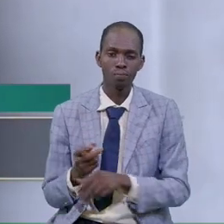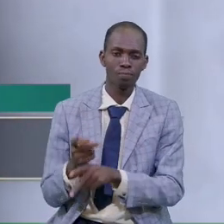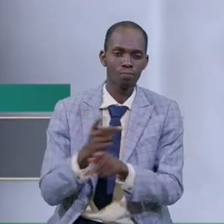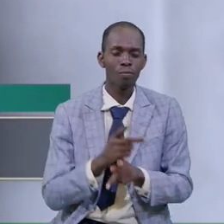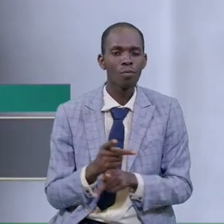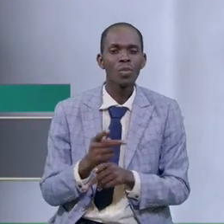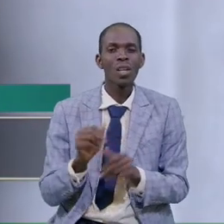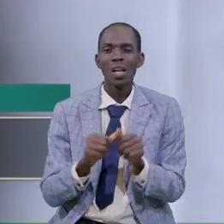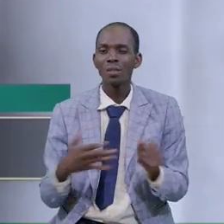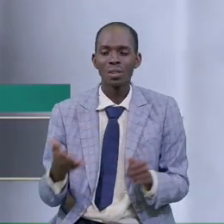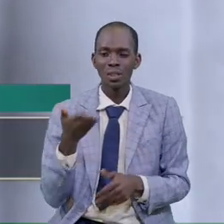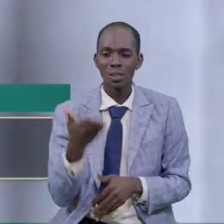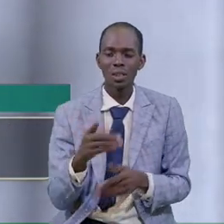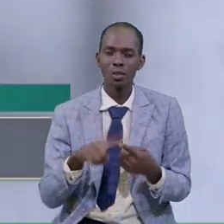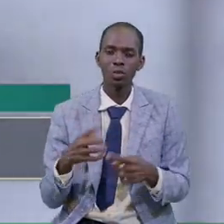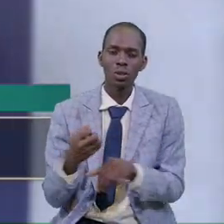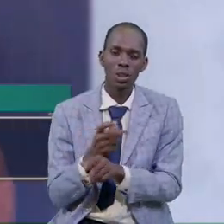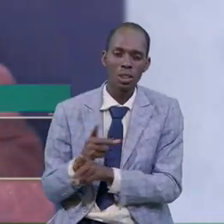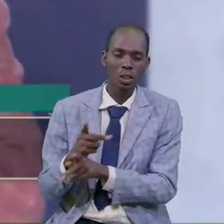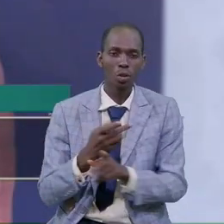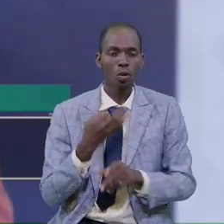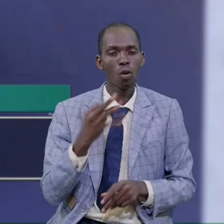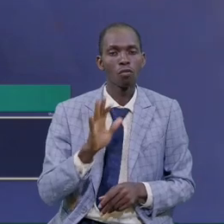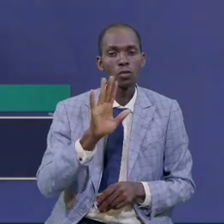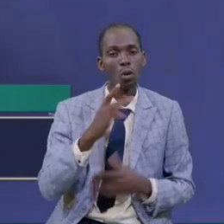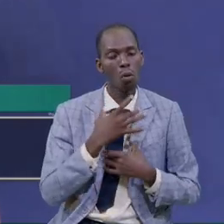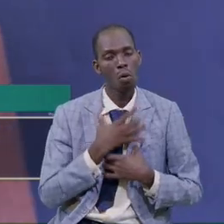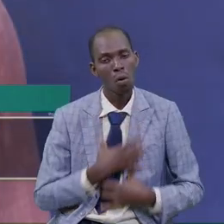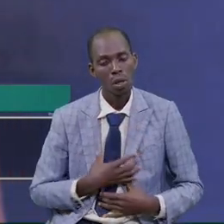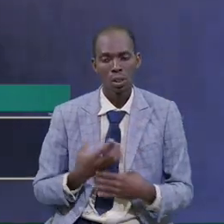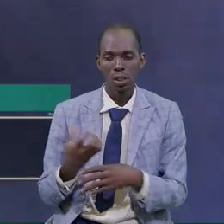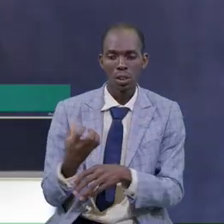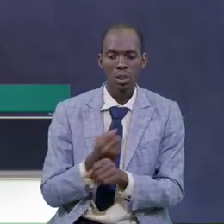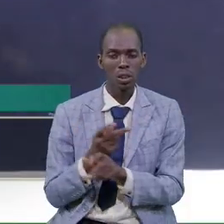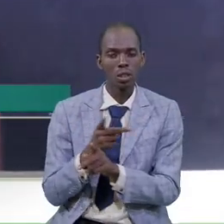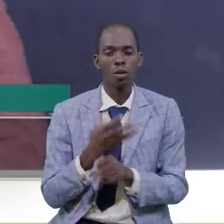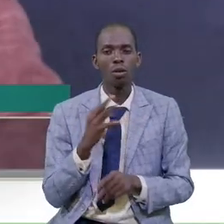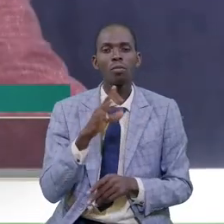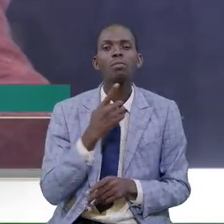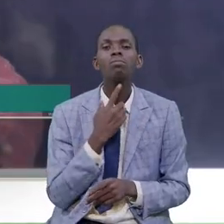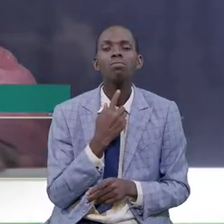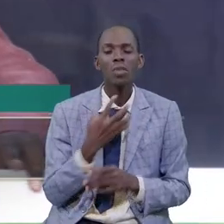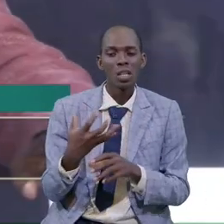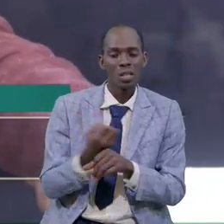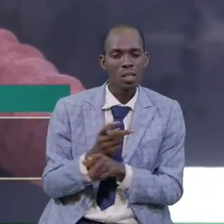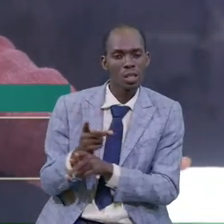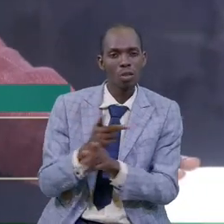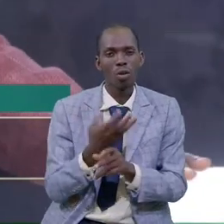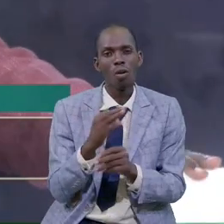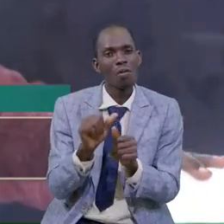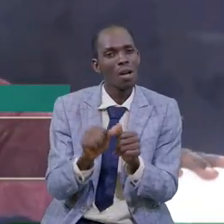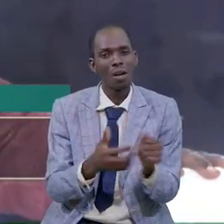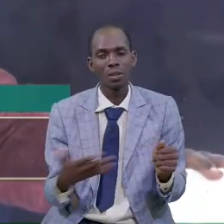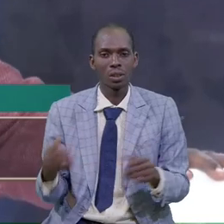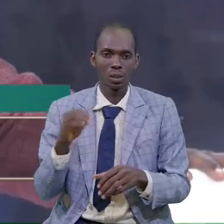pour prendre soin de toi, pour prendre soin de ta faim, prendre soin de ta soif, pour prendre soin de tout ce qui est dans